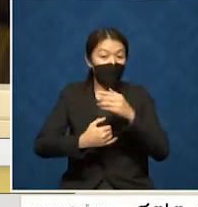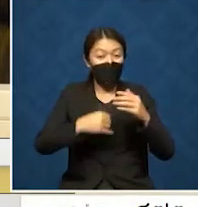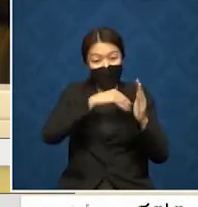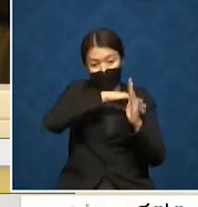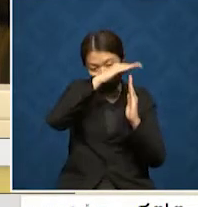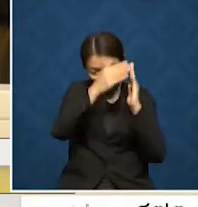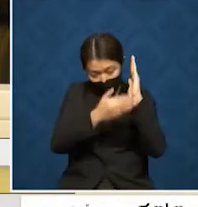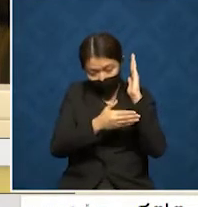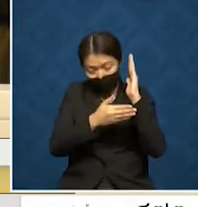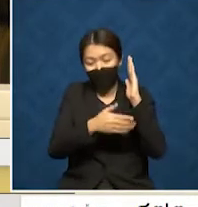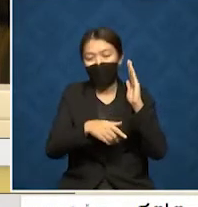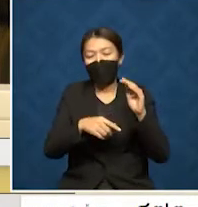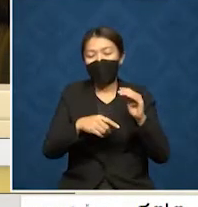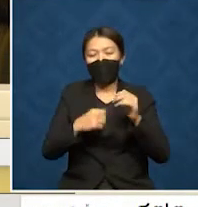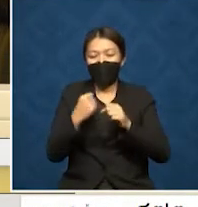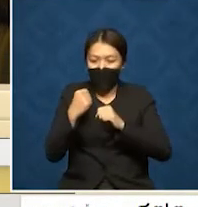การการอย่างดียิ่ง